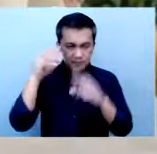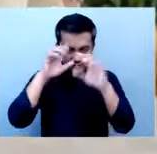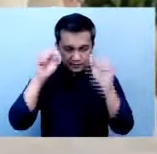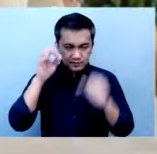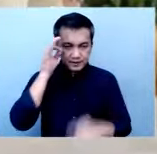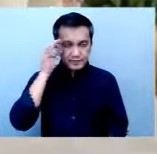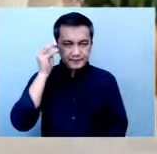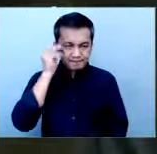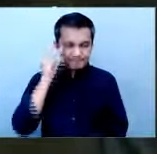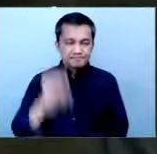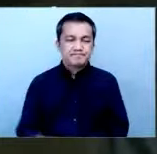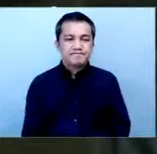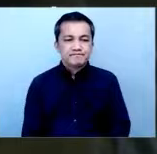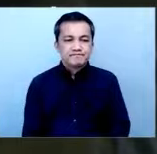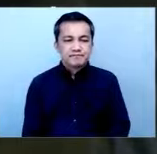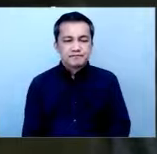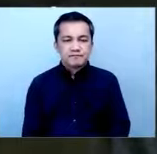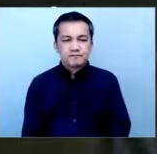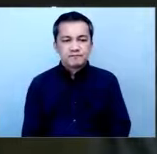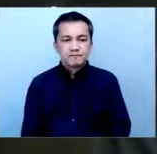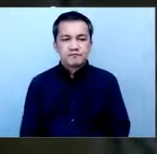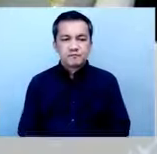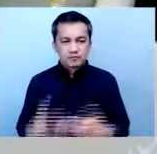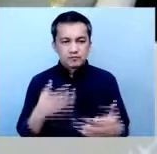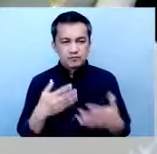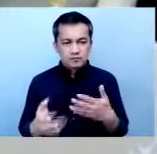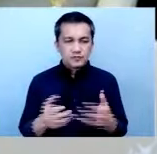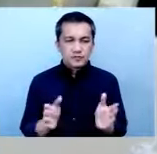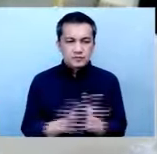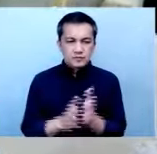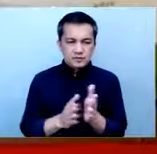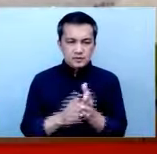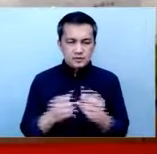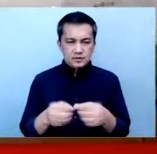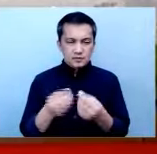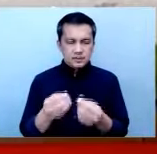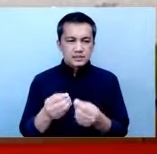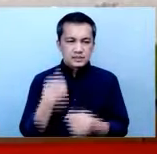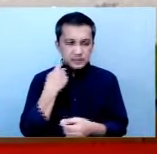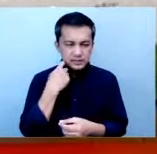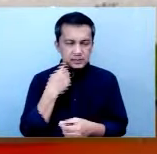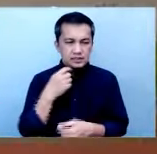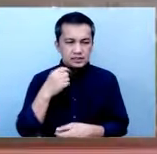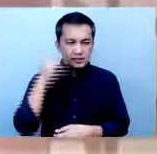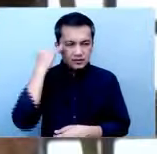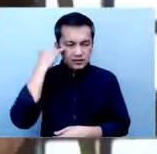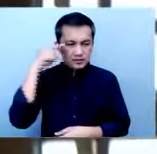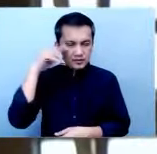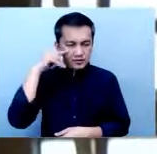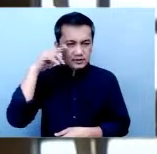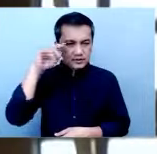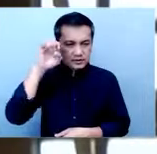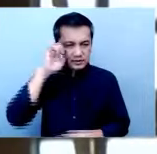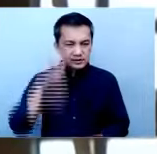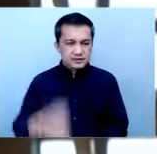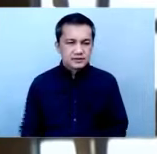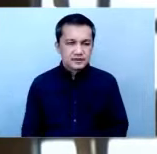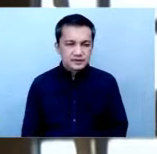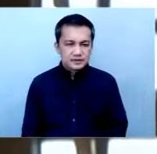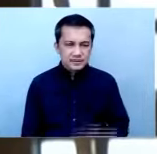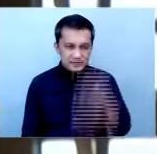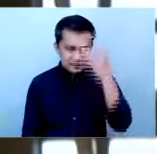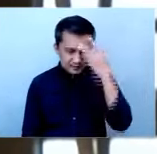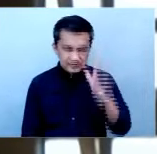Ferdinand Marcos Sr. Sa kabila nito, puro papuri ang ibinigay niya kanina kay Enrile. As smart as you,